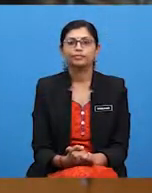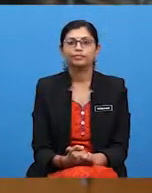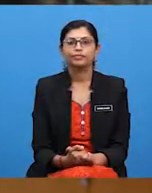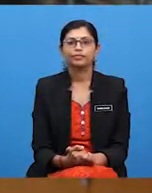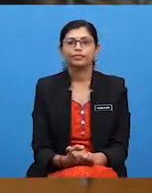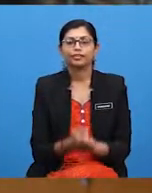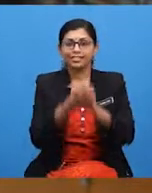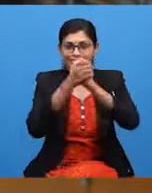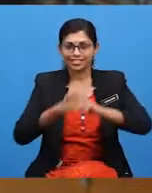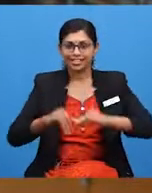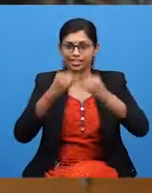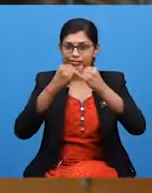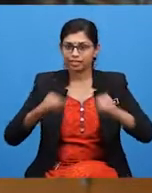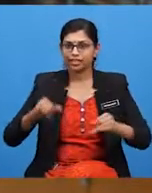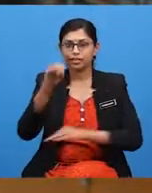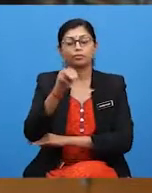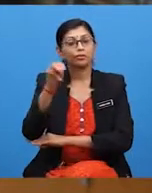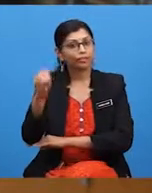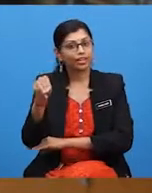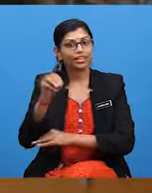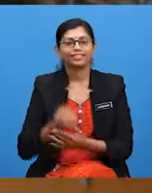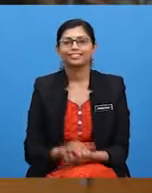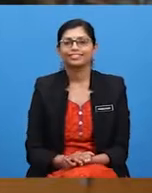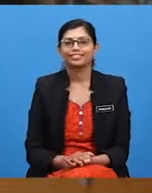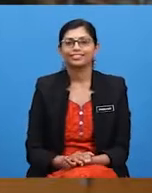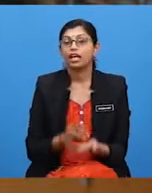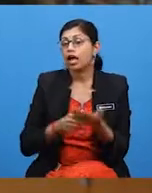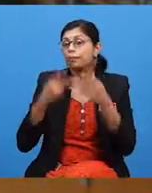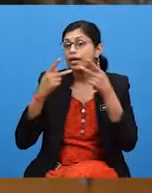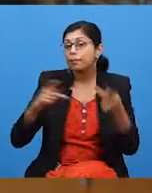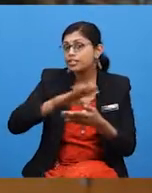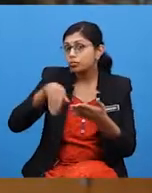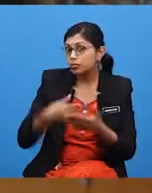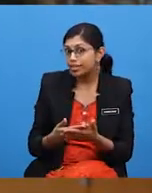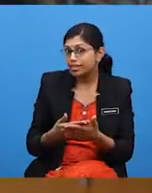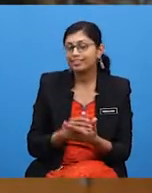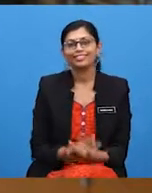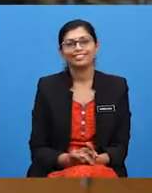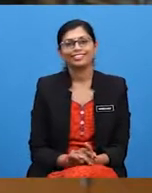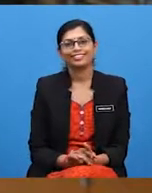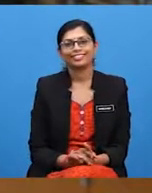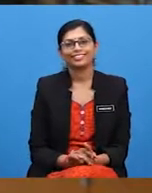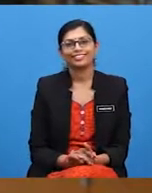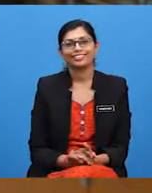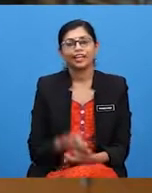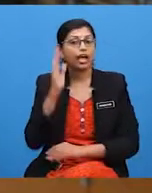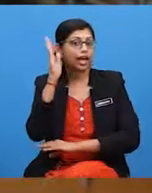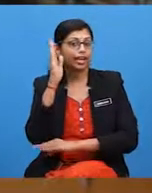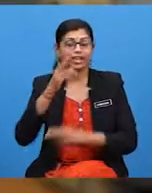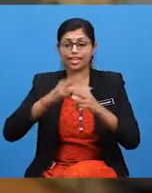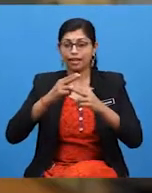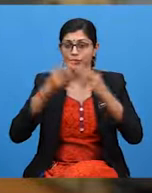Assalamualaikum dan salam sejahtera murid-murid. Apa khabar semua? Hai, saya Cikgu